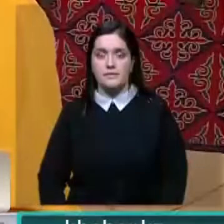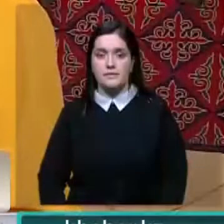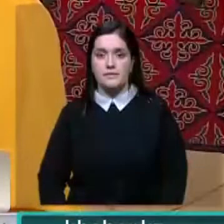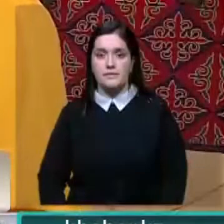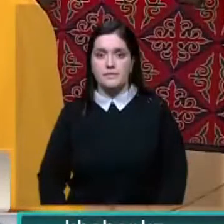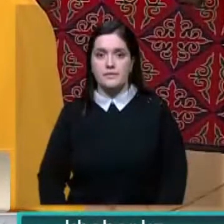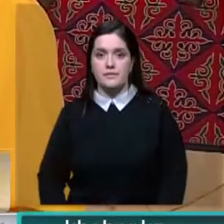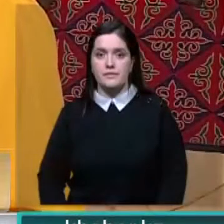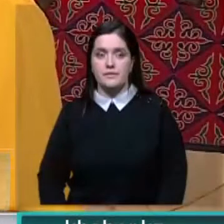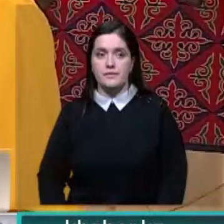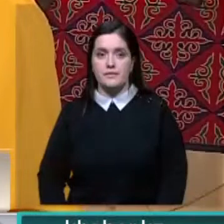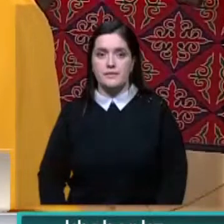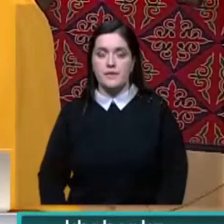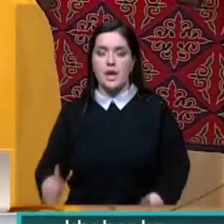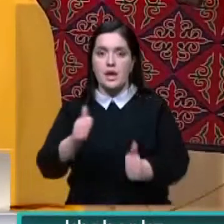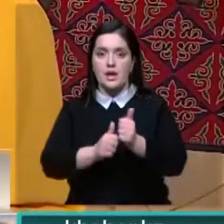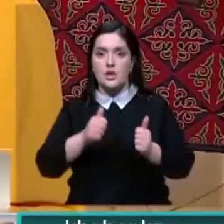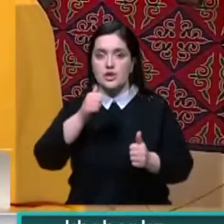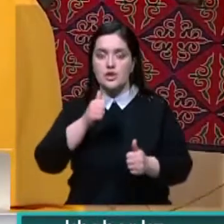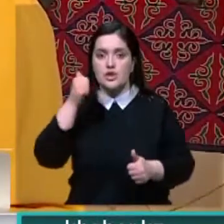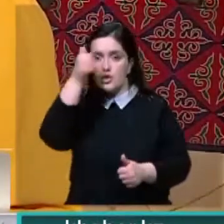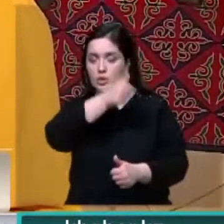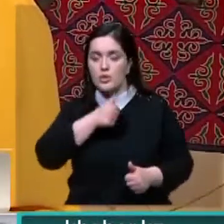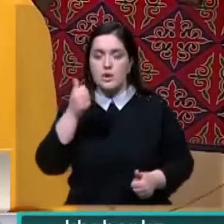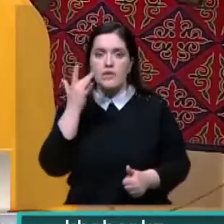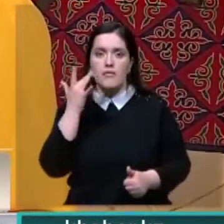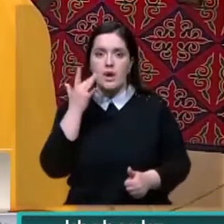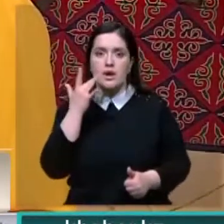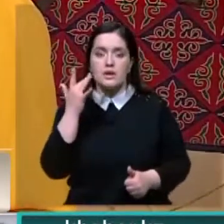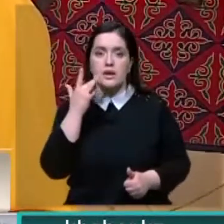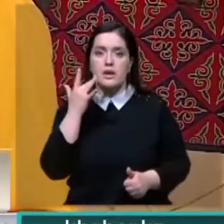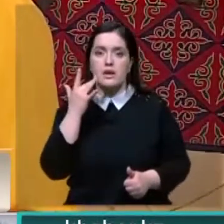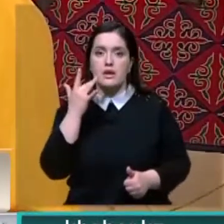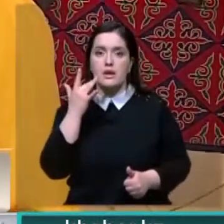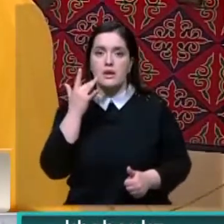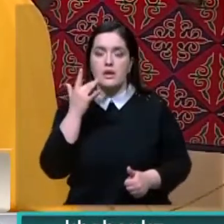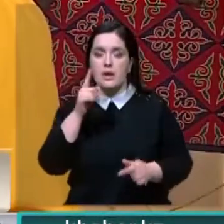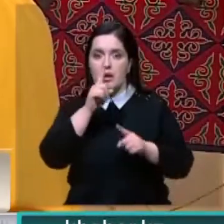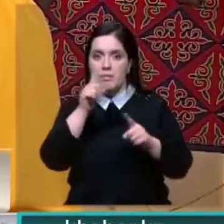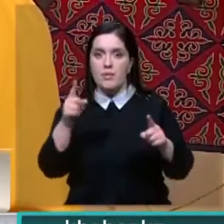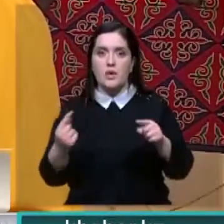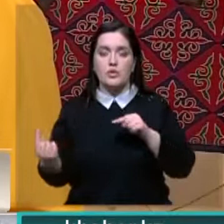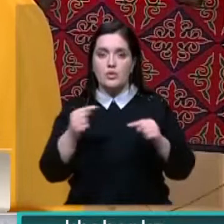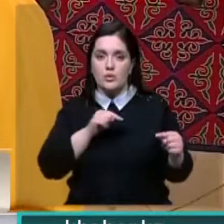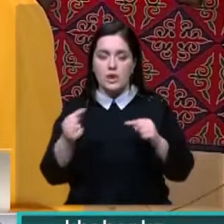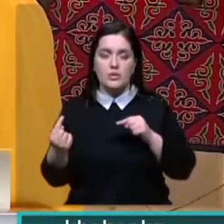Ежегодно у нас проводится бастанга, то есть каждый из них отличается друг от друга тем,